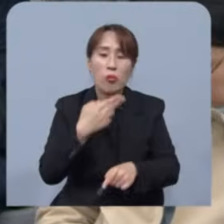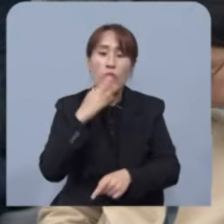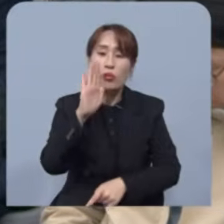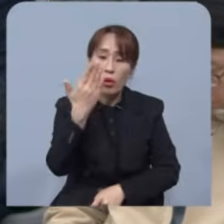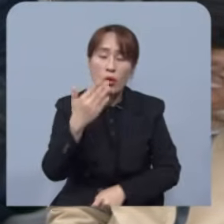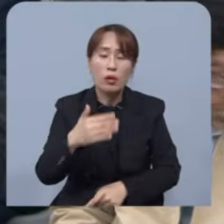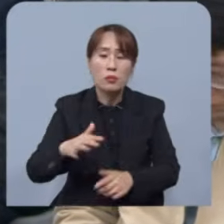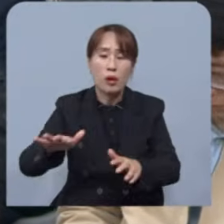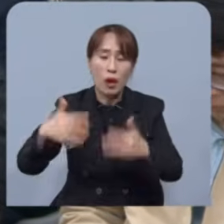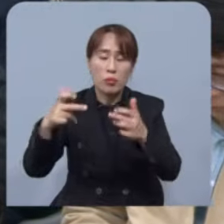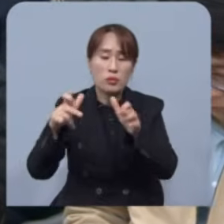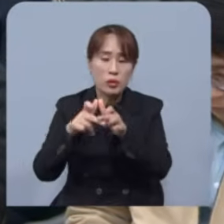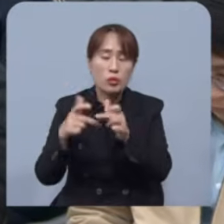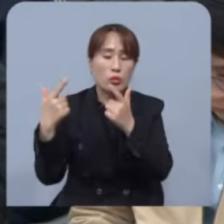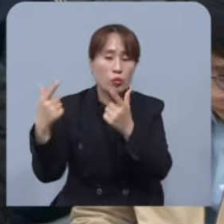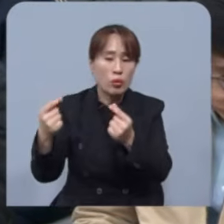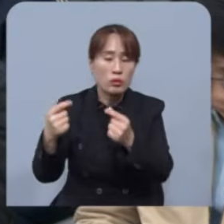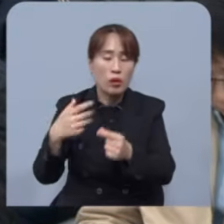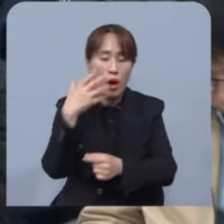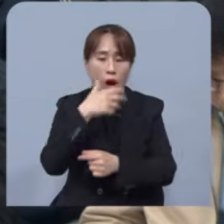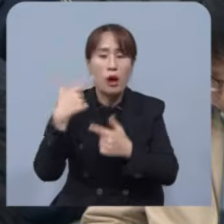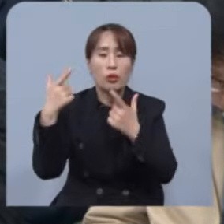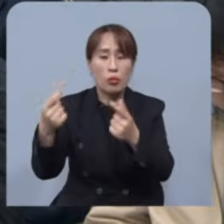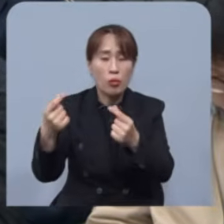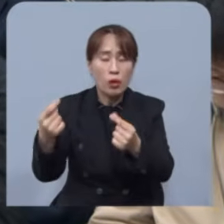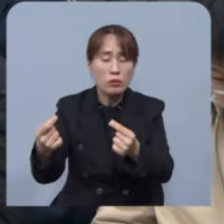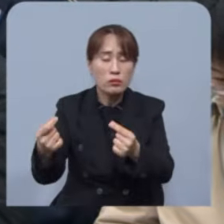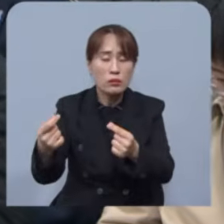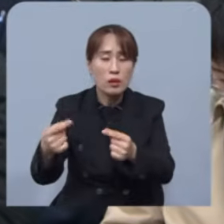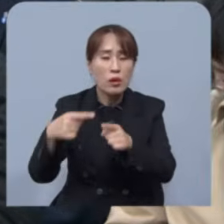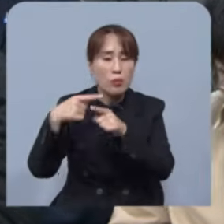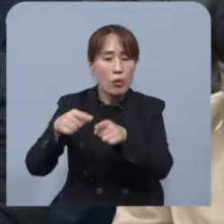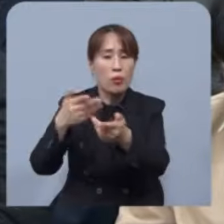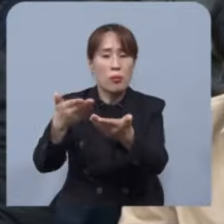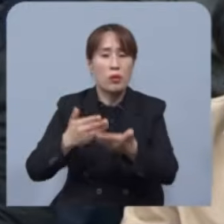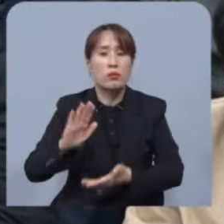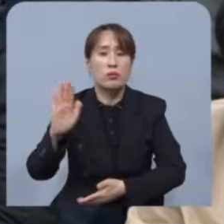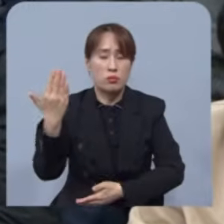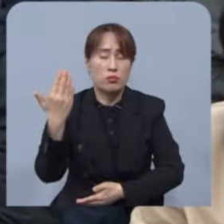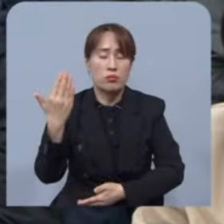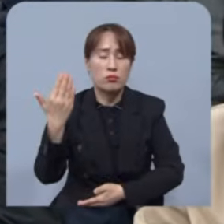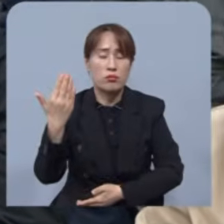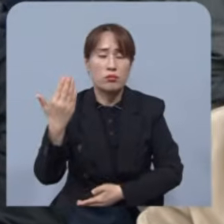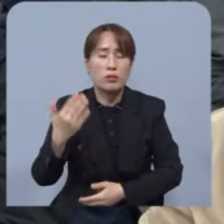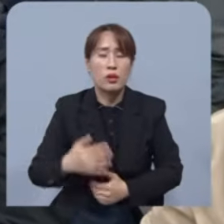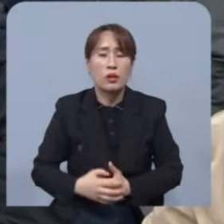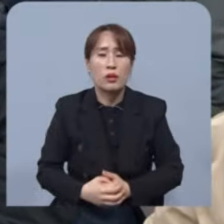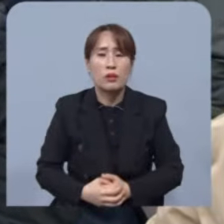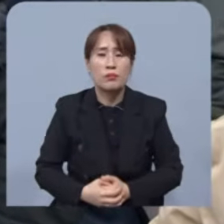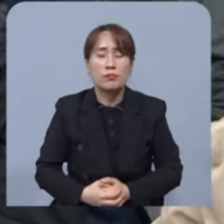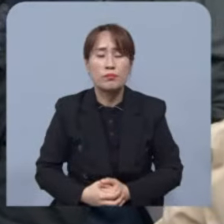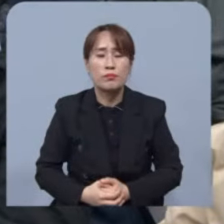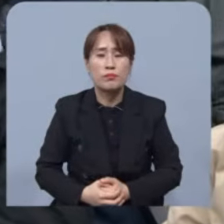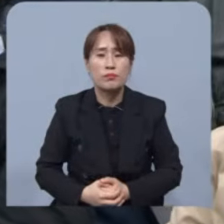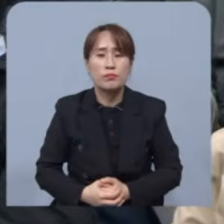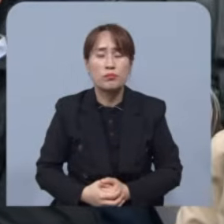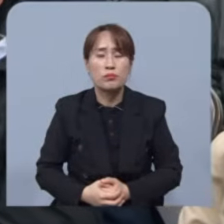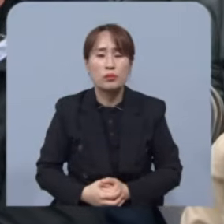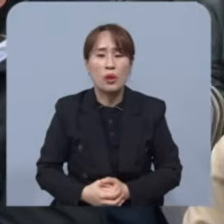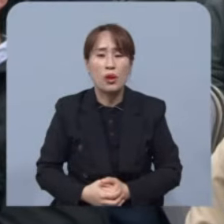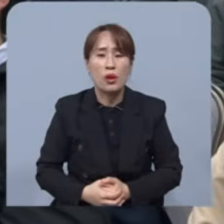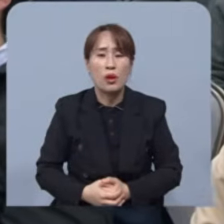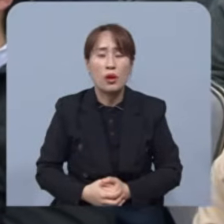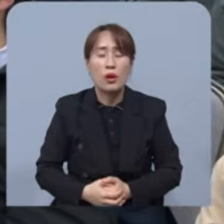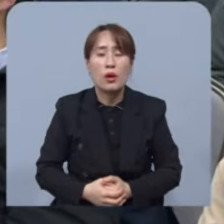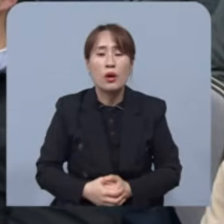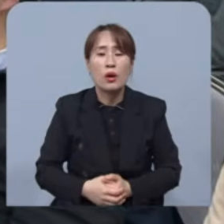면제되지만 경증 장애인은 똑같이 비장애인과 같이 평가가 되도록 되어 있습니다. 그래서